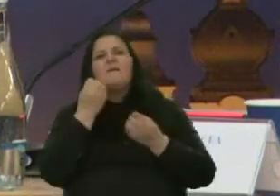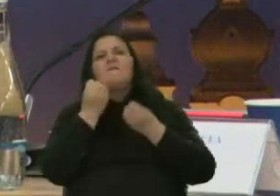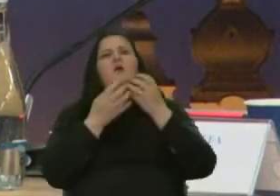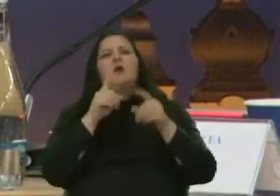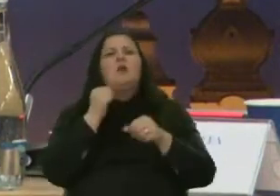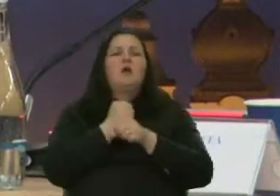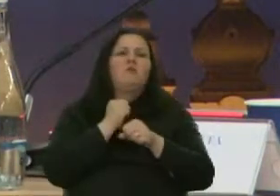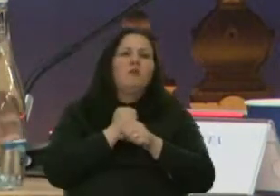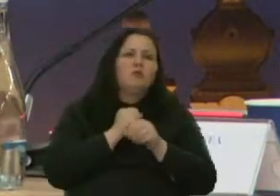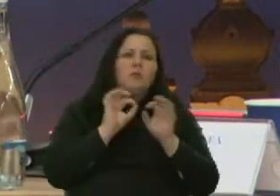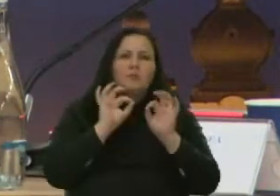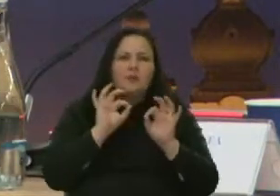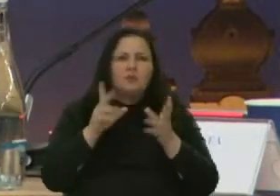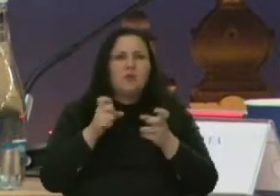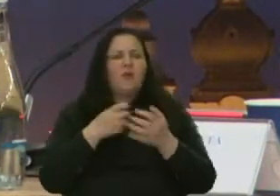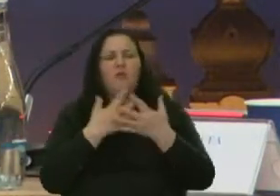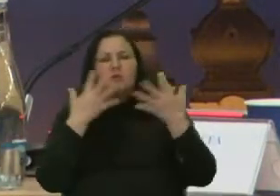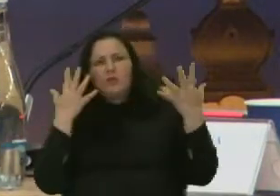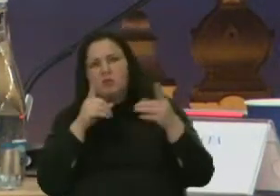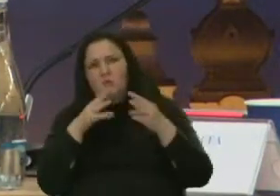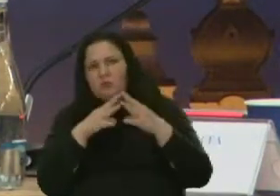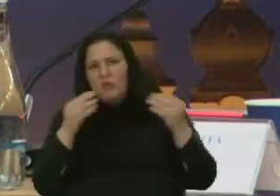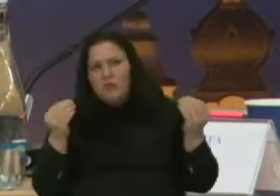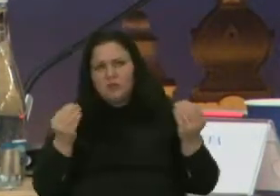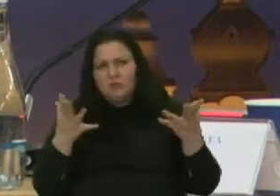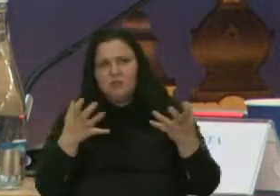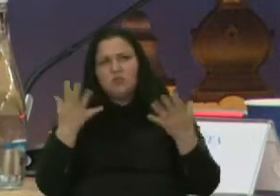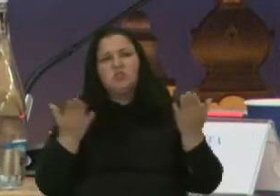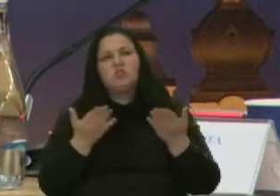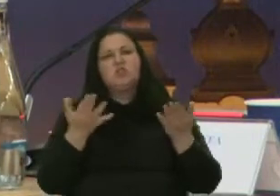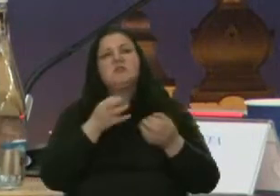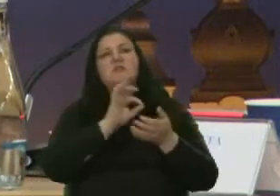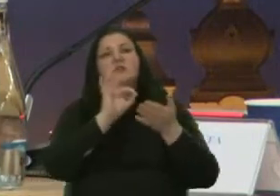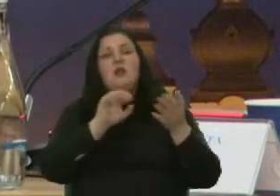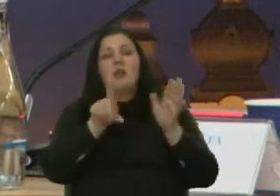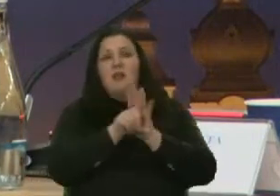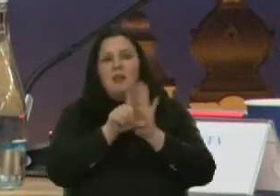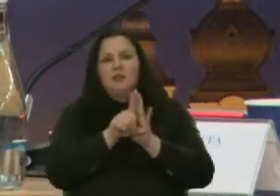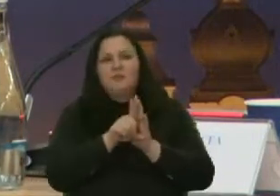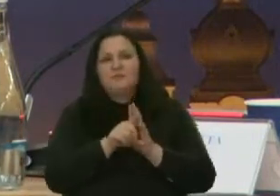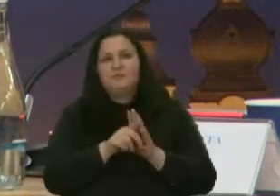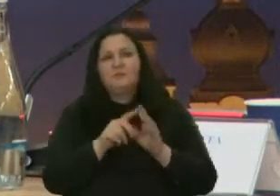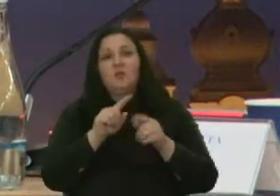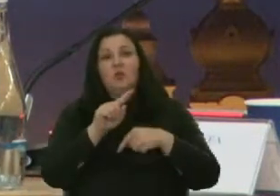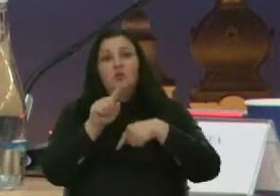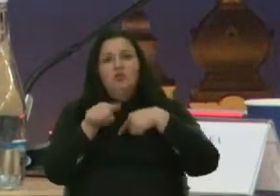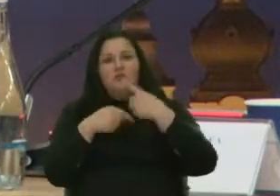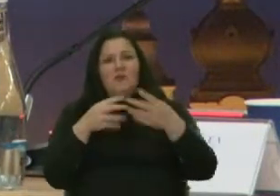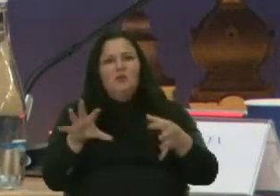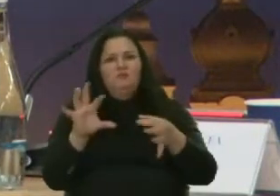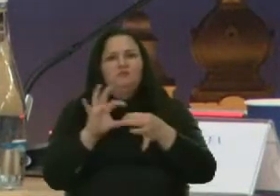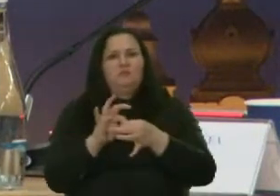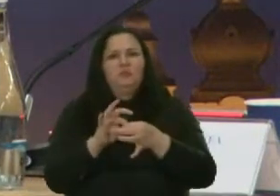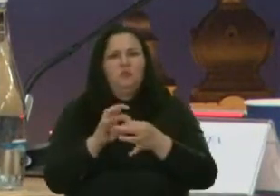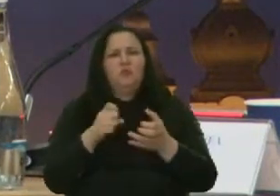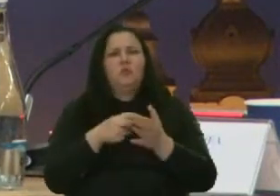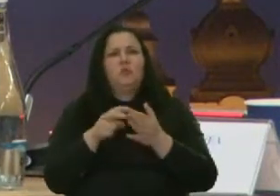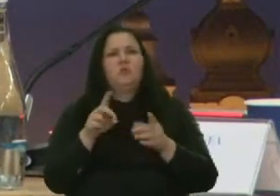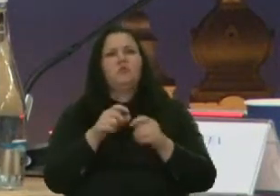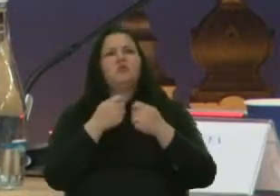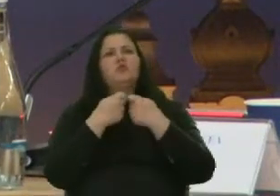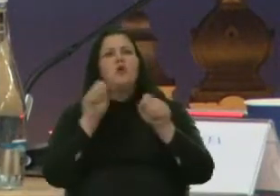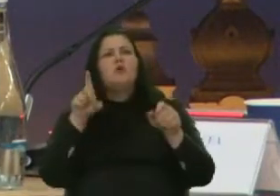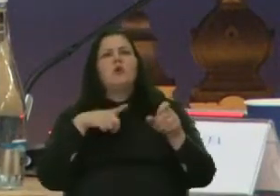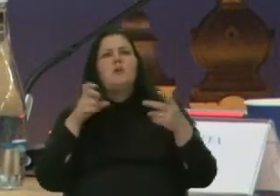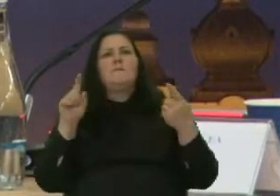că n ați făcut alocări corecte că n au fost transparente că nu s a respectat ceea ce scrie în lege să vă aliați la un demes care spune totul e politic